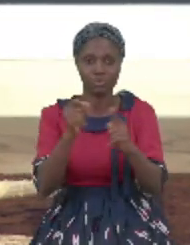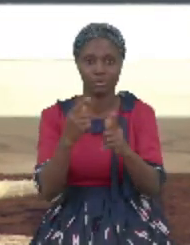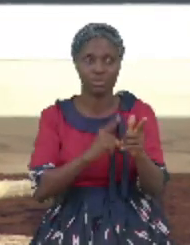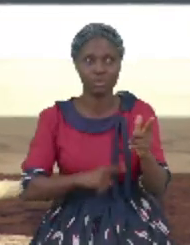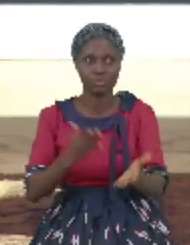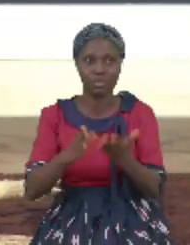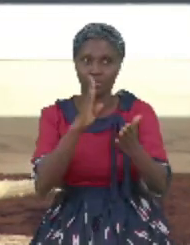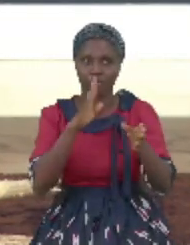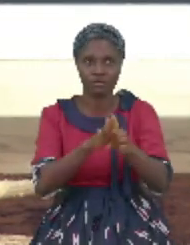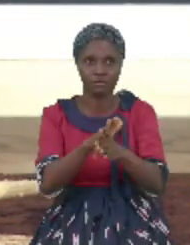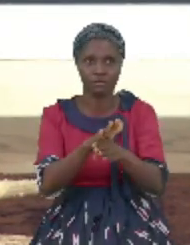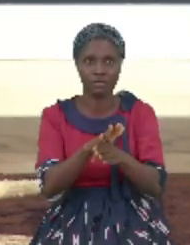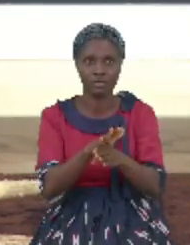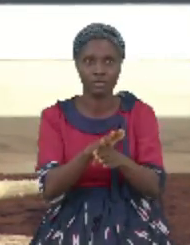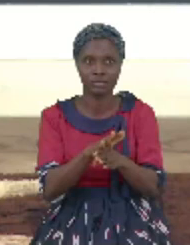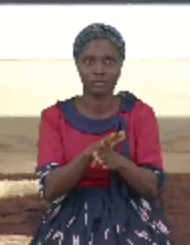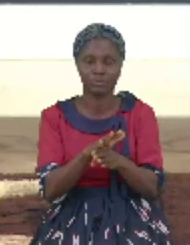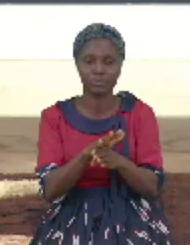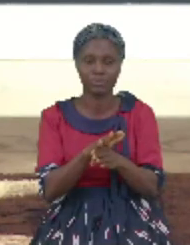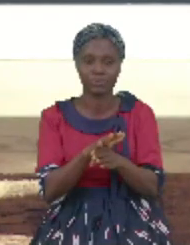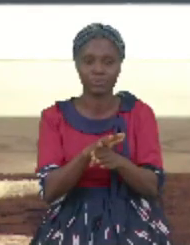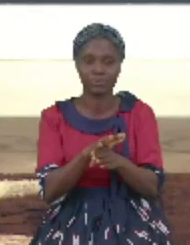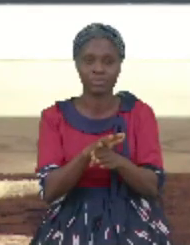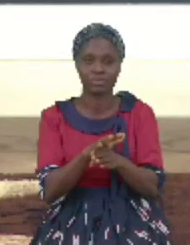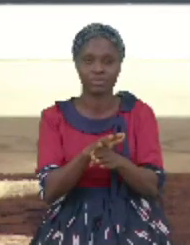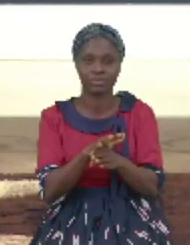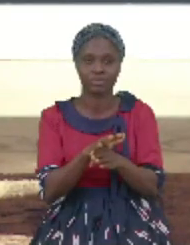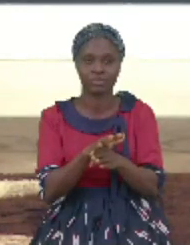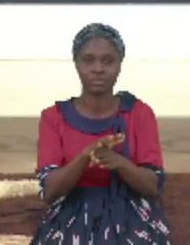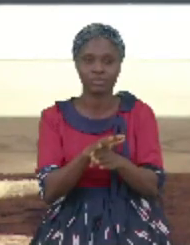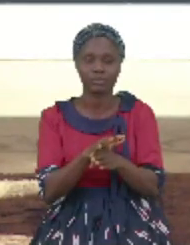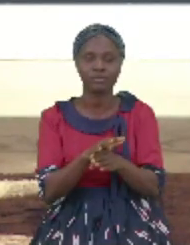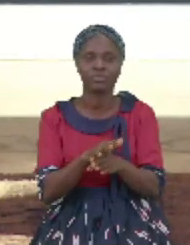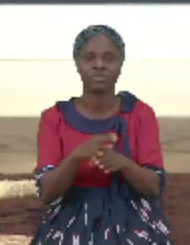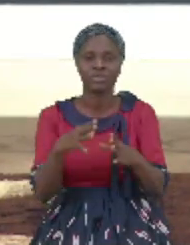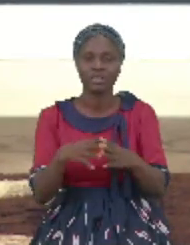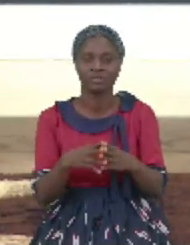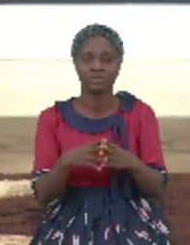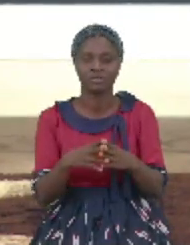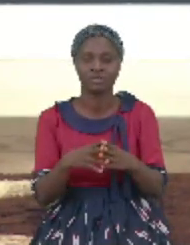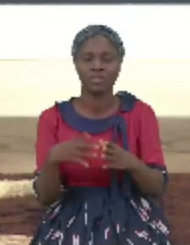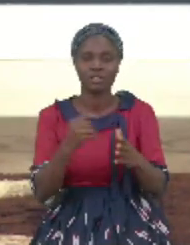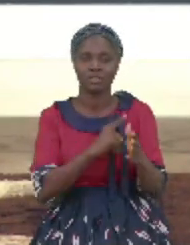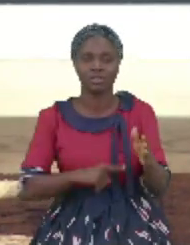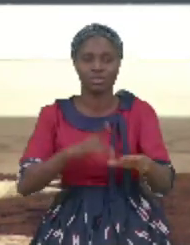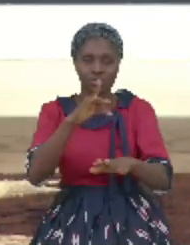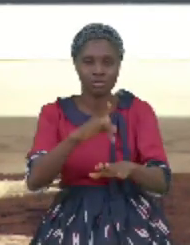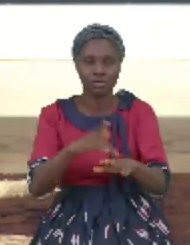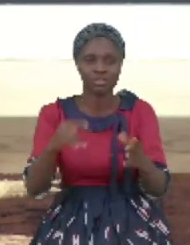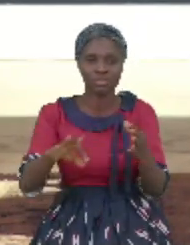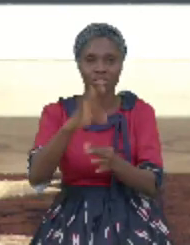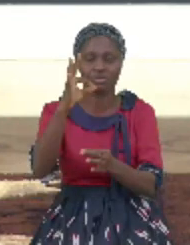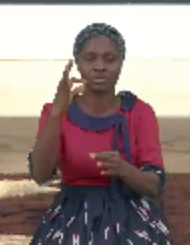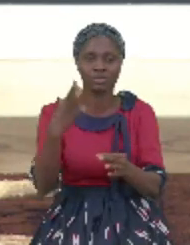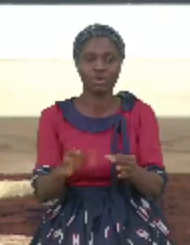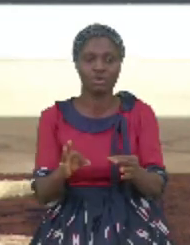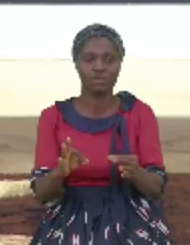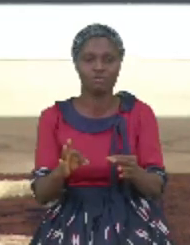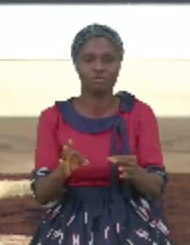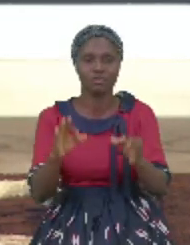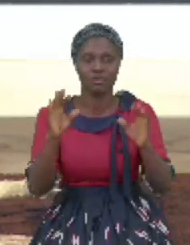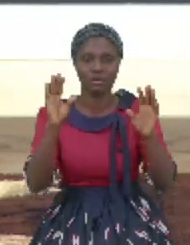l'Éternel prononcée par la bouche de Jérémie, l'Éternel réveilla l'esprit de Cyrus. L'Éternel réveilla l'esprit de